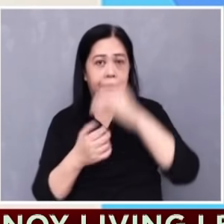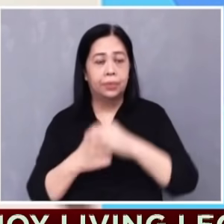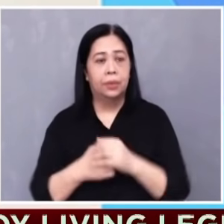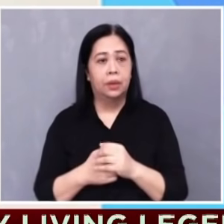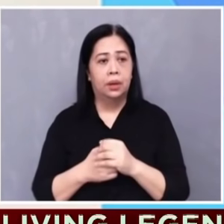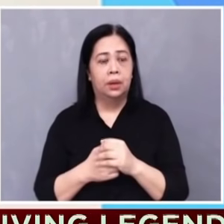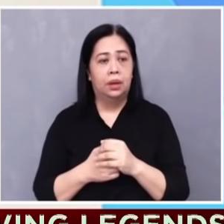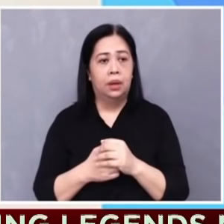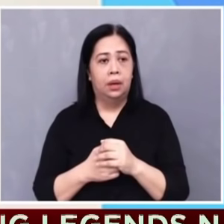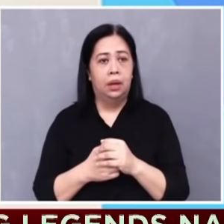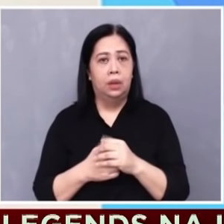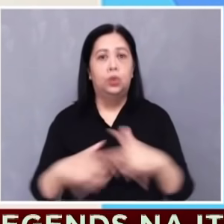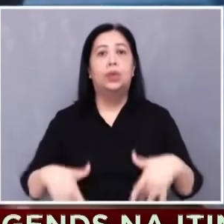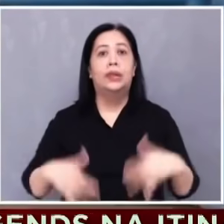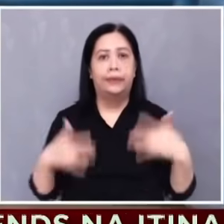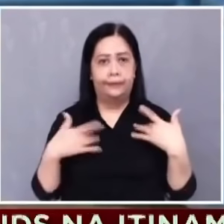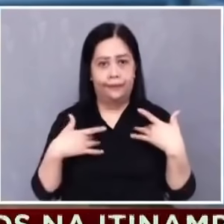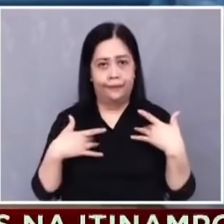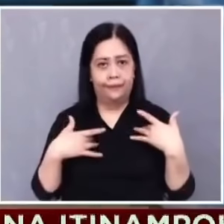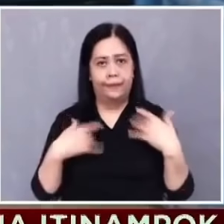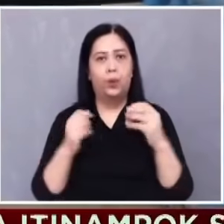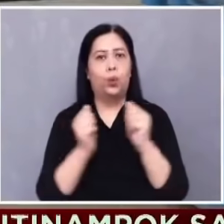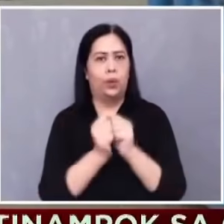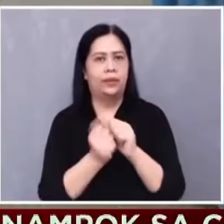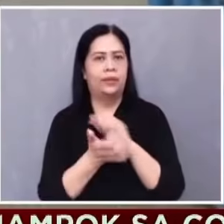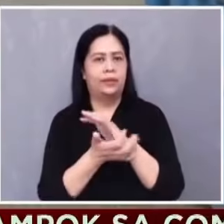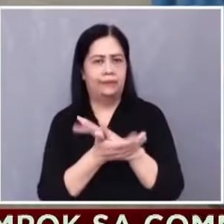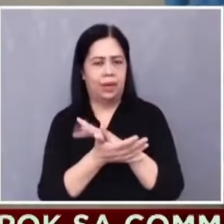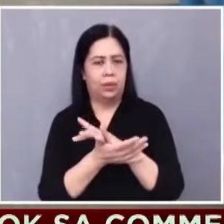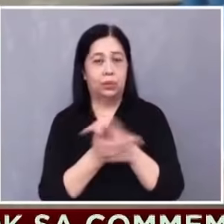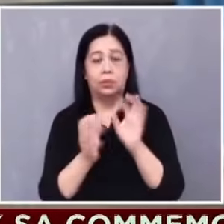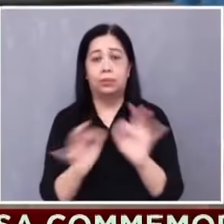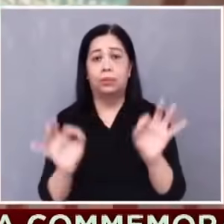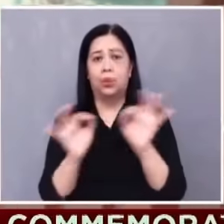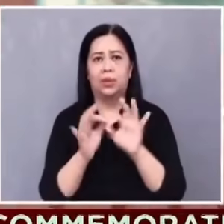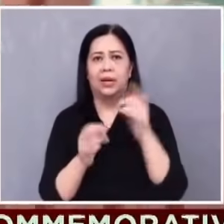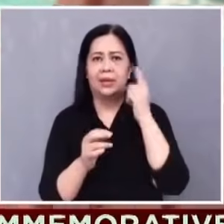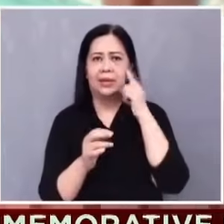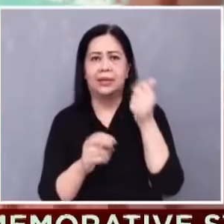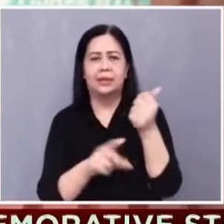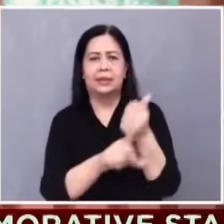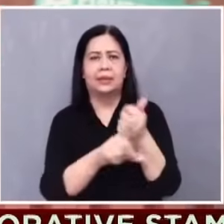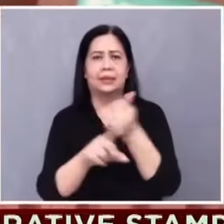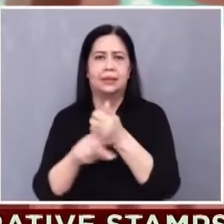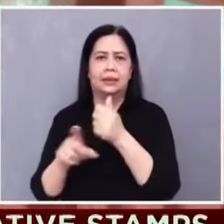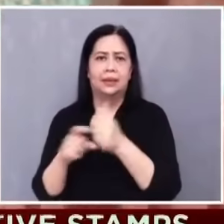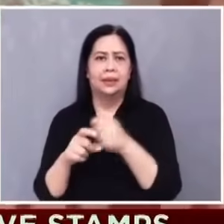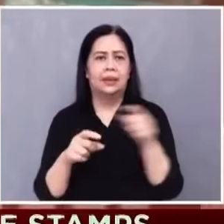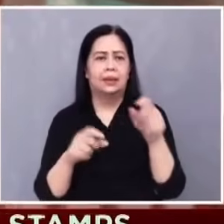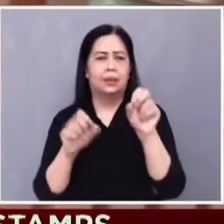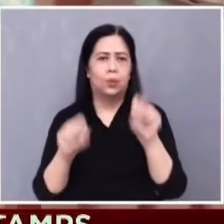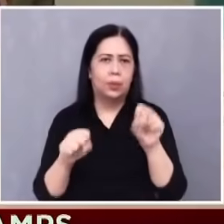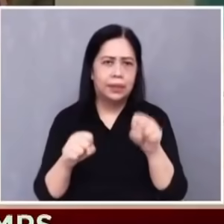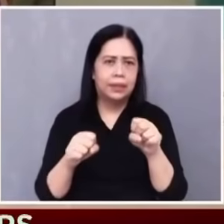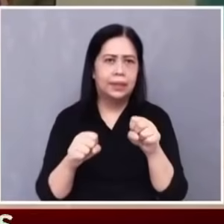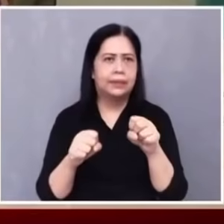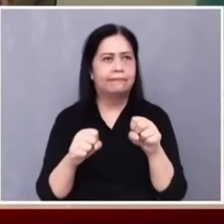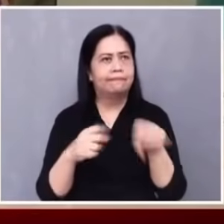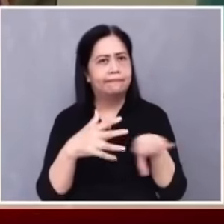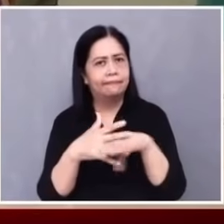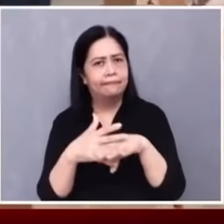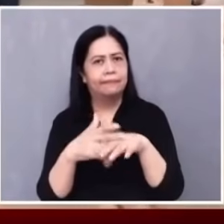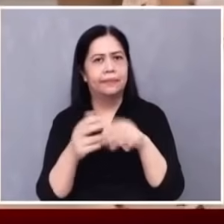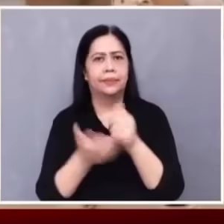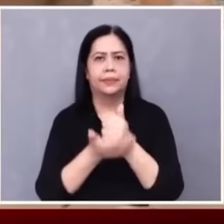na mabuhay with the virus. And the most important, I think, yung mga pwedeng interventions na magagawa